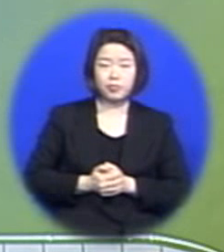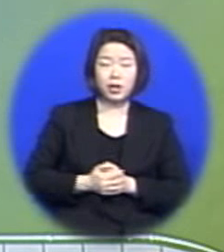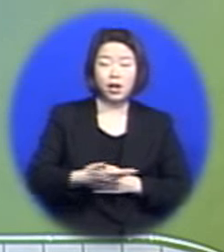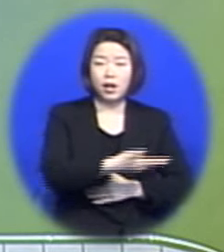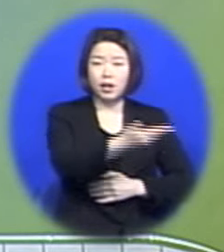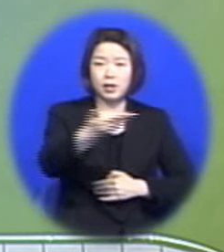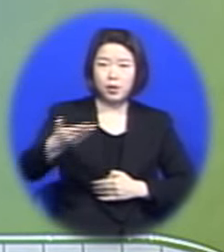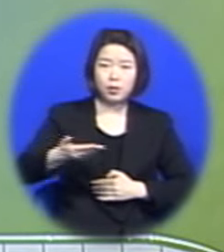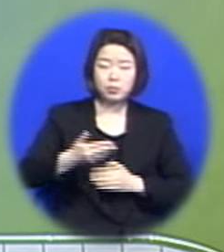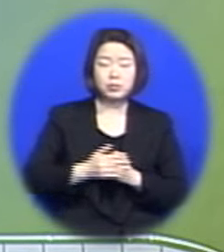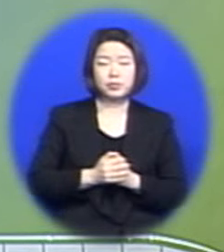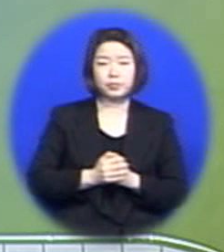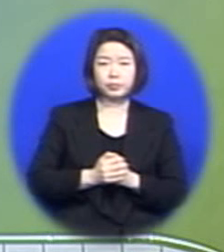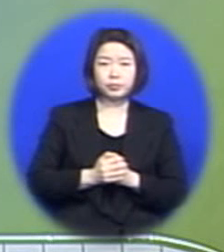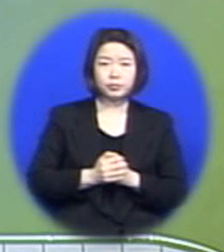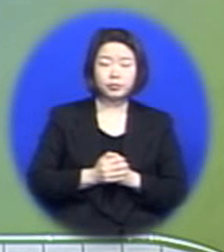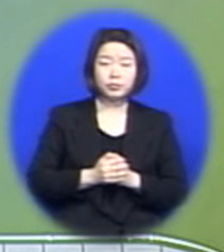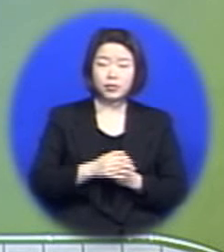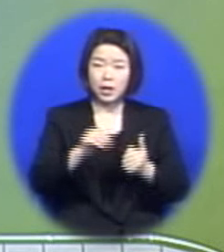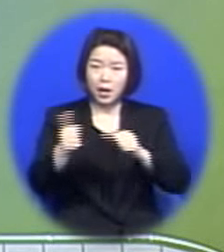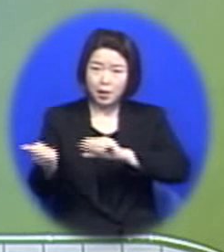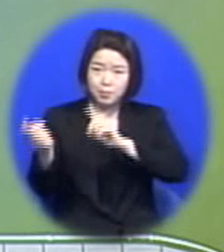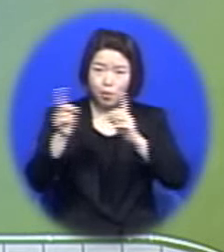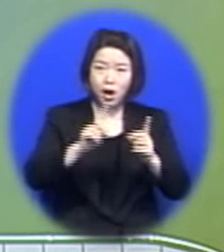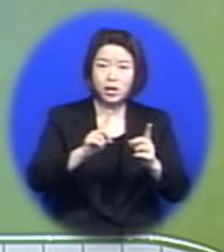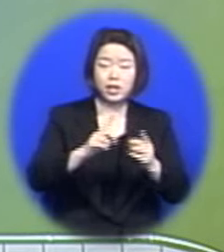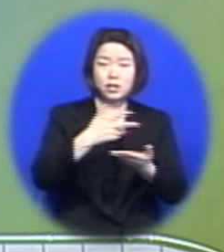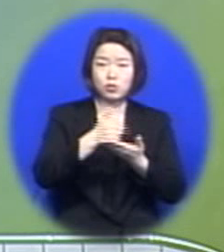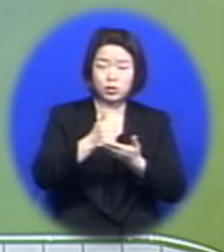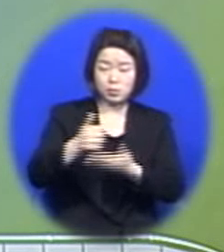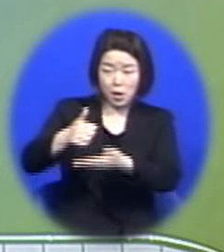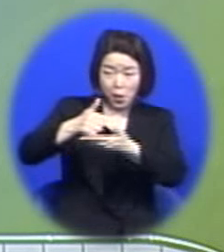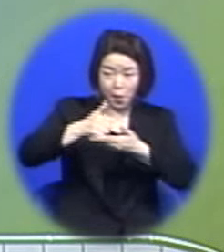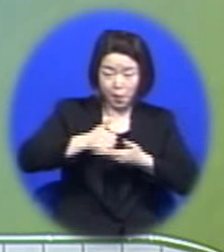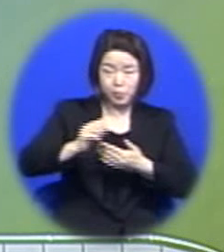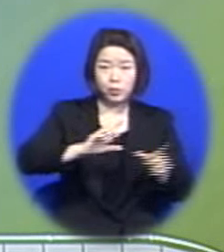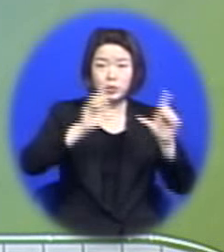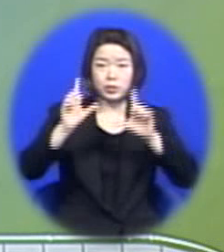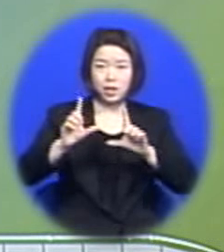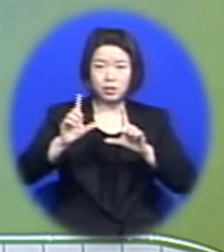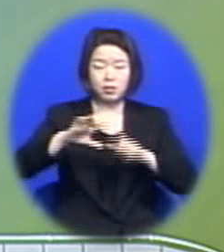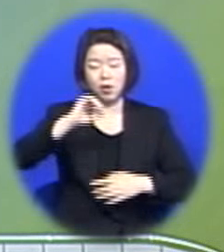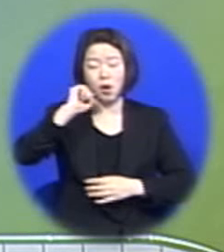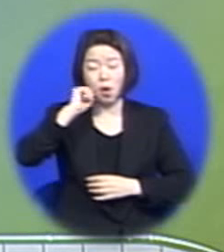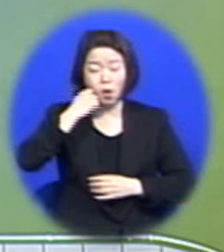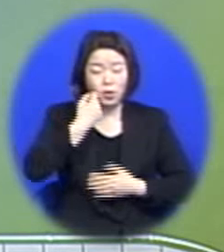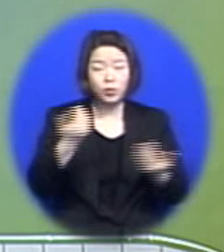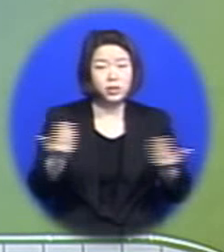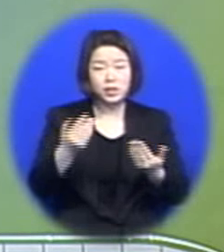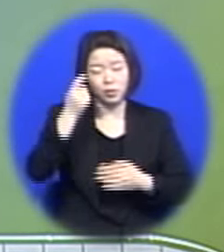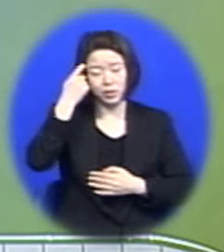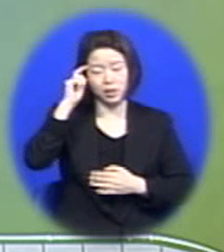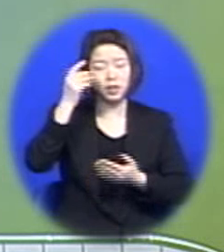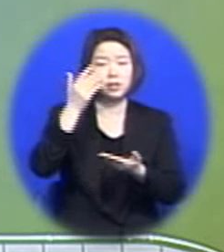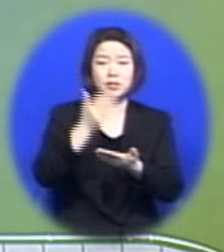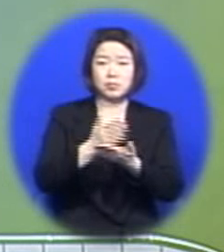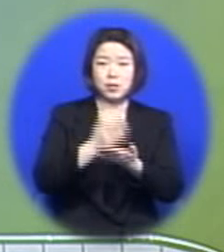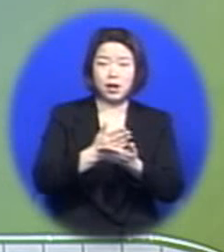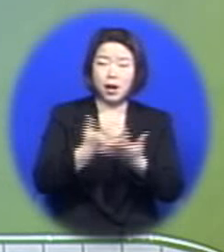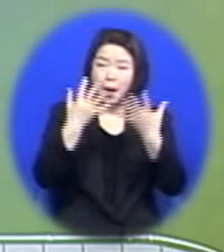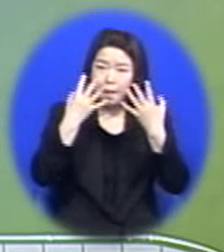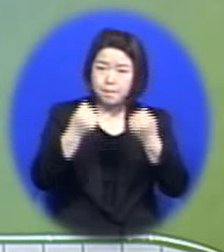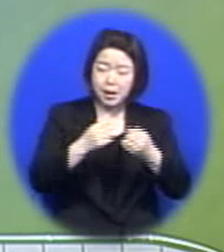여러분, 부활의 주님을 모시고 사는 건 어려운 일이라고 생각하면 안 됩니다.